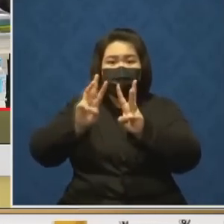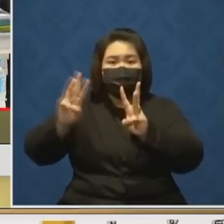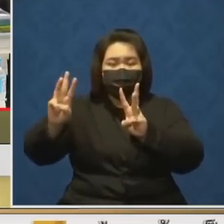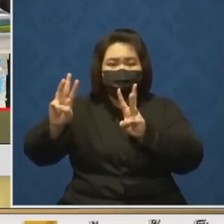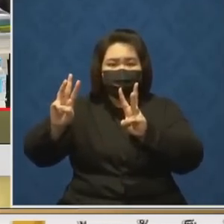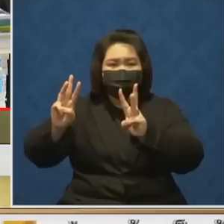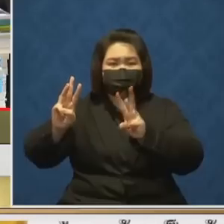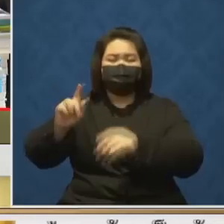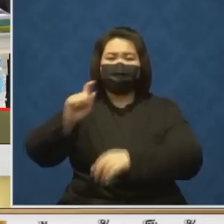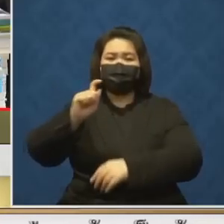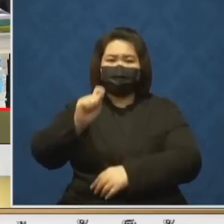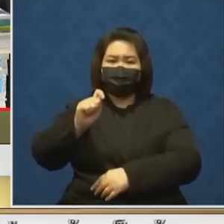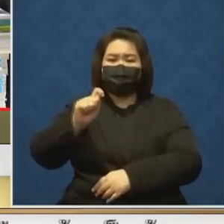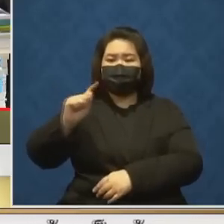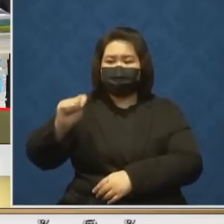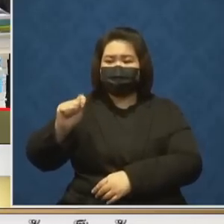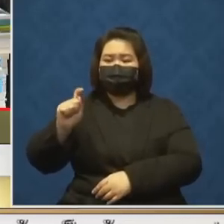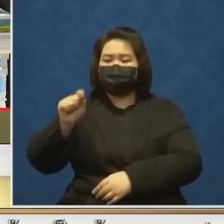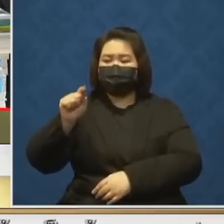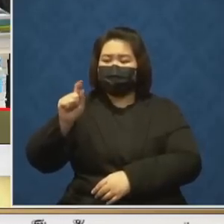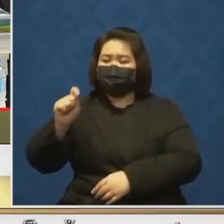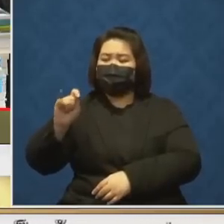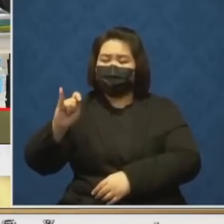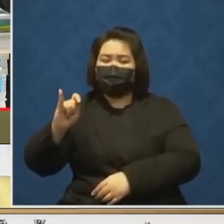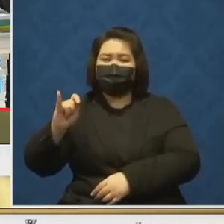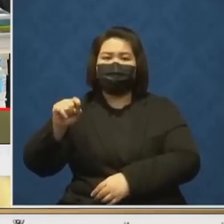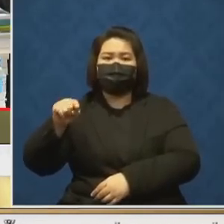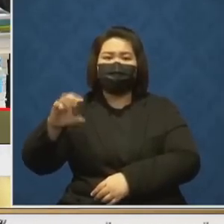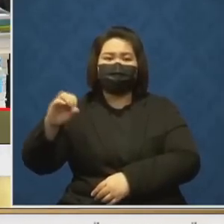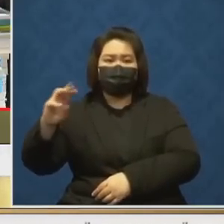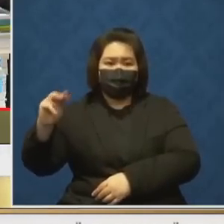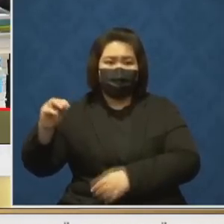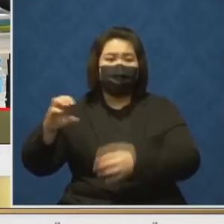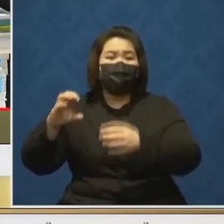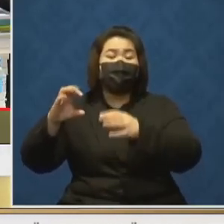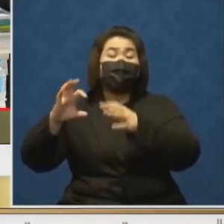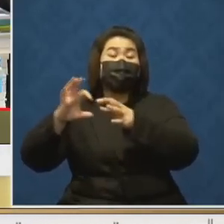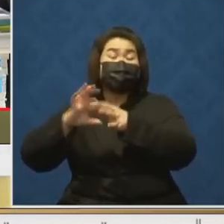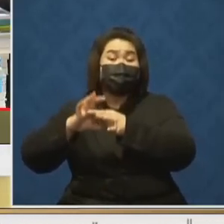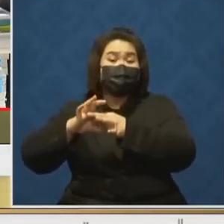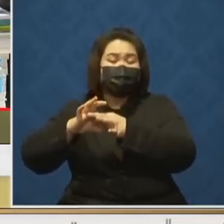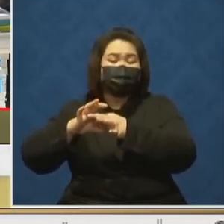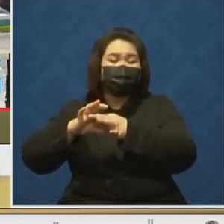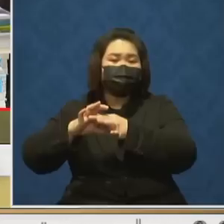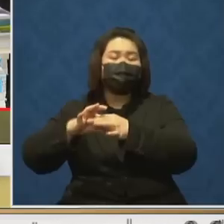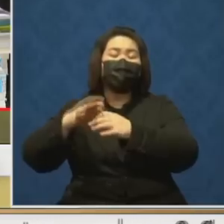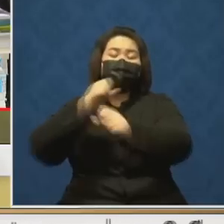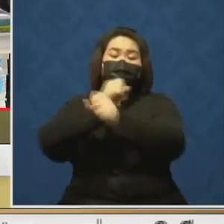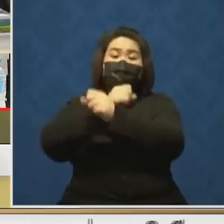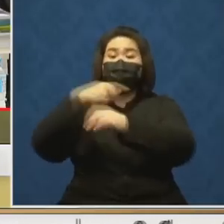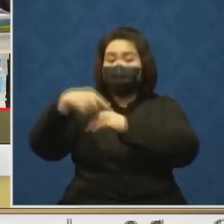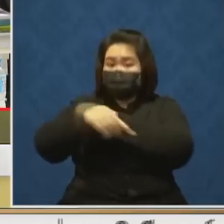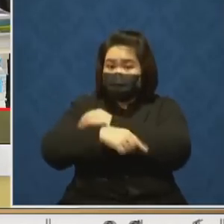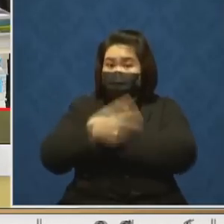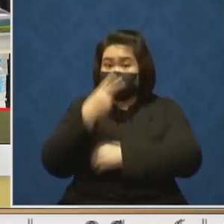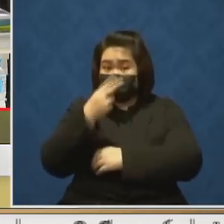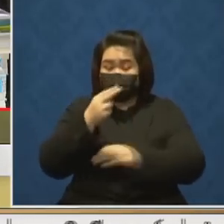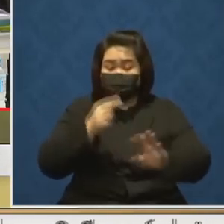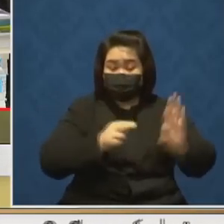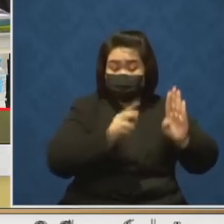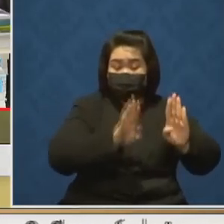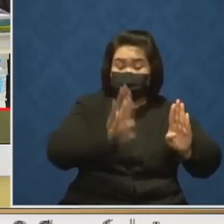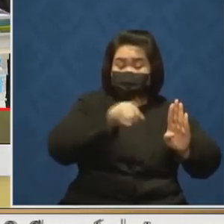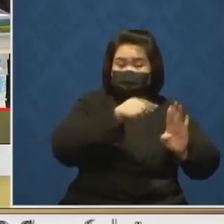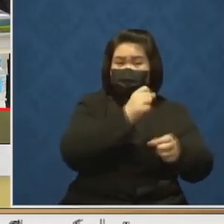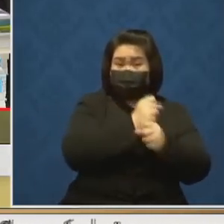ai.coขององคกรต่อต้านคอรับชั่นแประเทศไยจะพบว่างานที่ทงสองบริษันี้ได